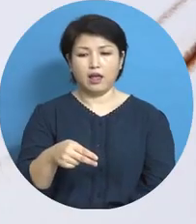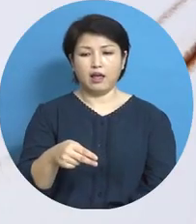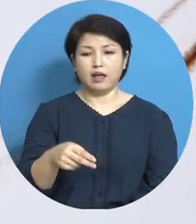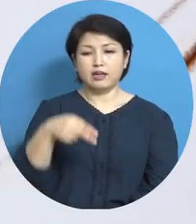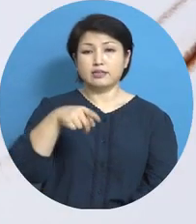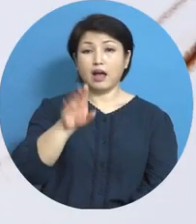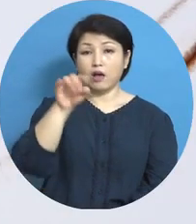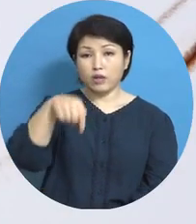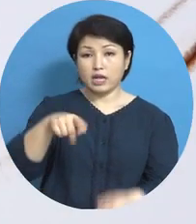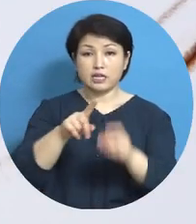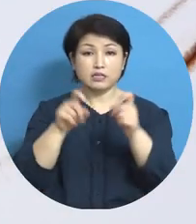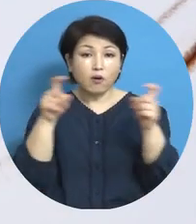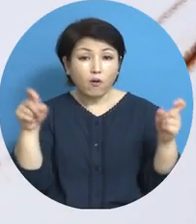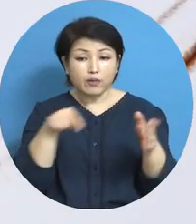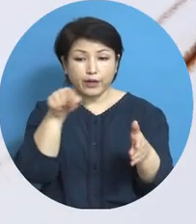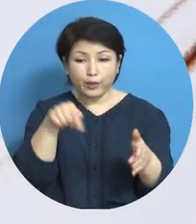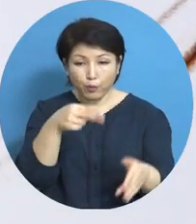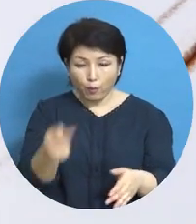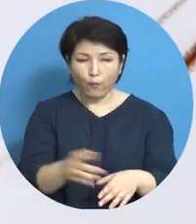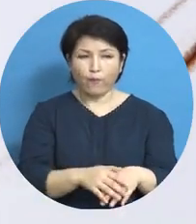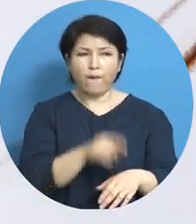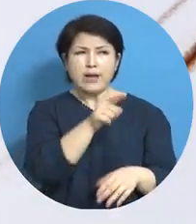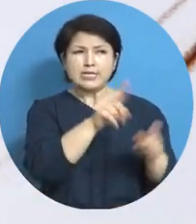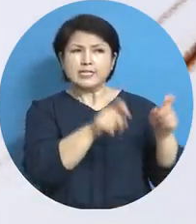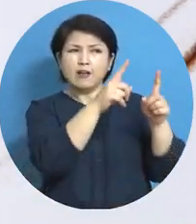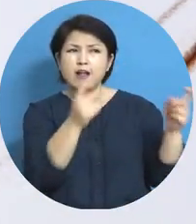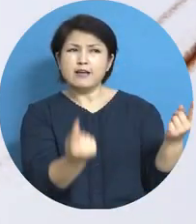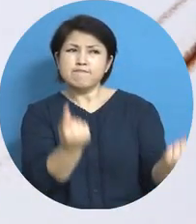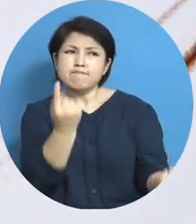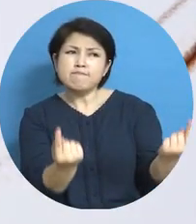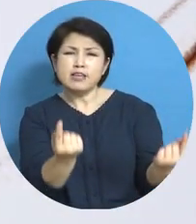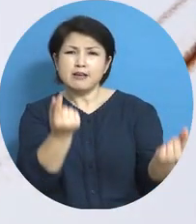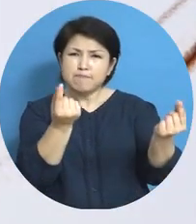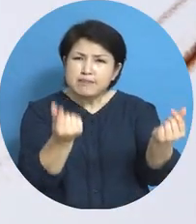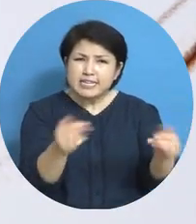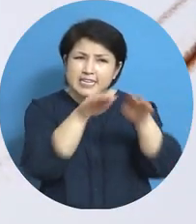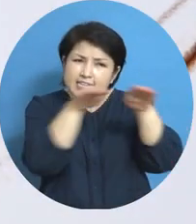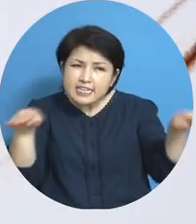사회성에서도 중림정사의 버금가는 더 나은